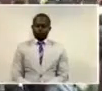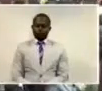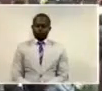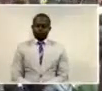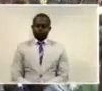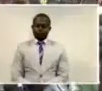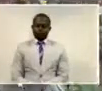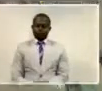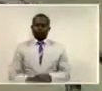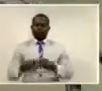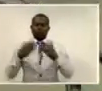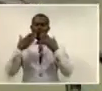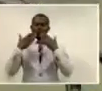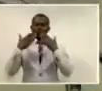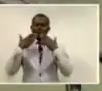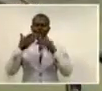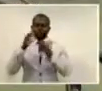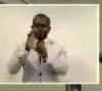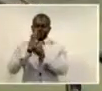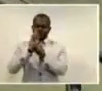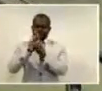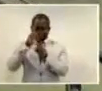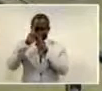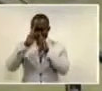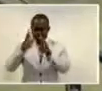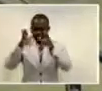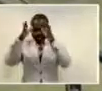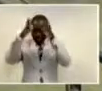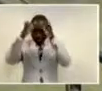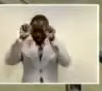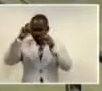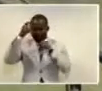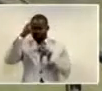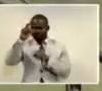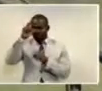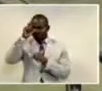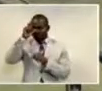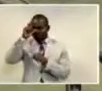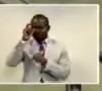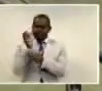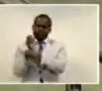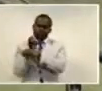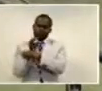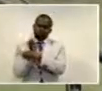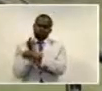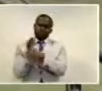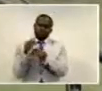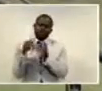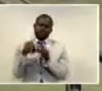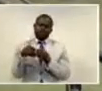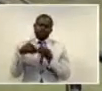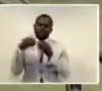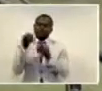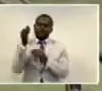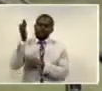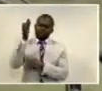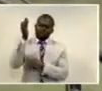murakoze cyane nyakubahwa wa Repubulika y'u Rwanda ku mpanuro nziza n'inama nziza